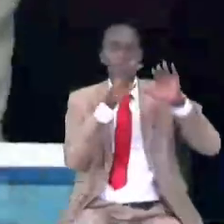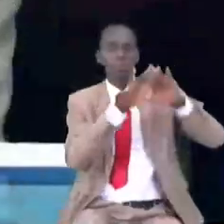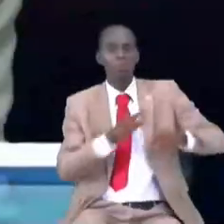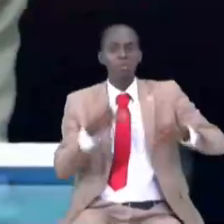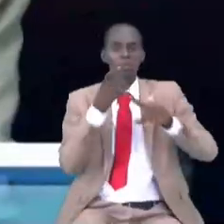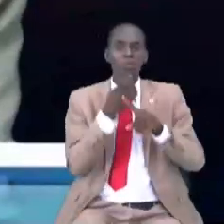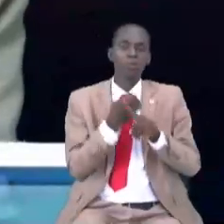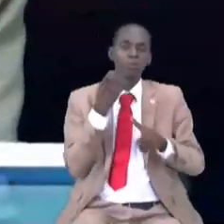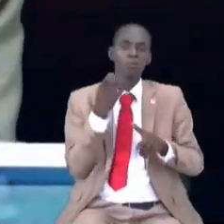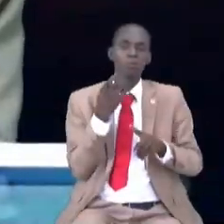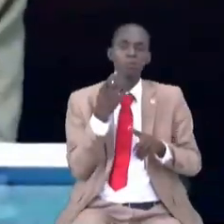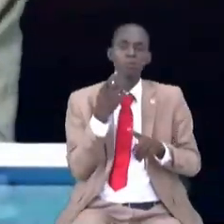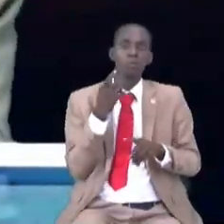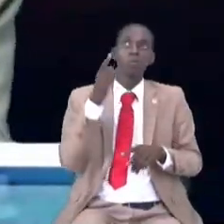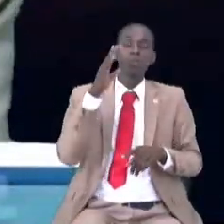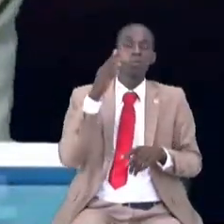génération.